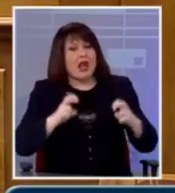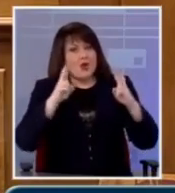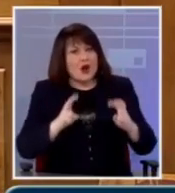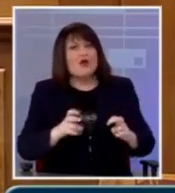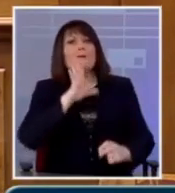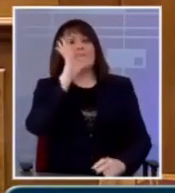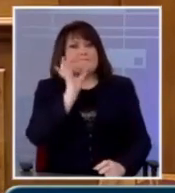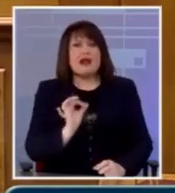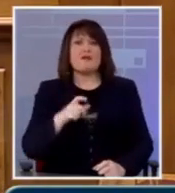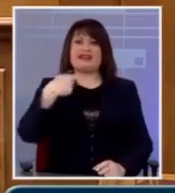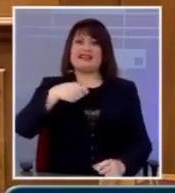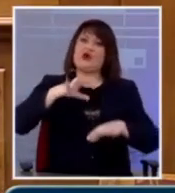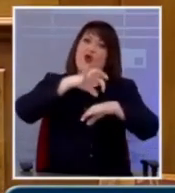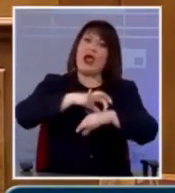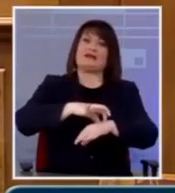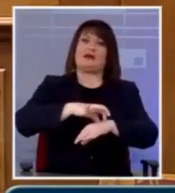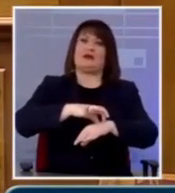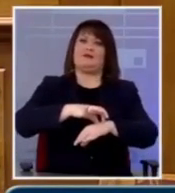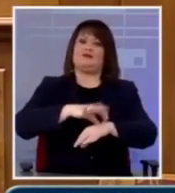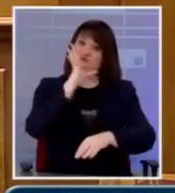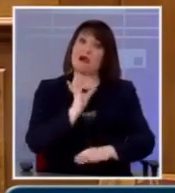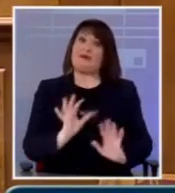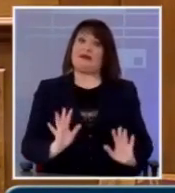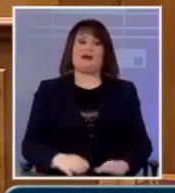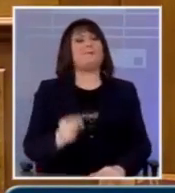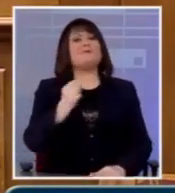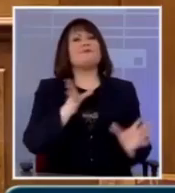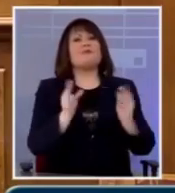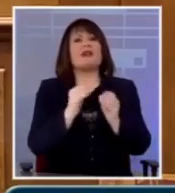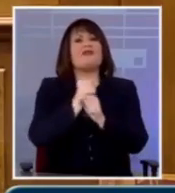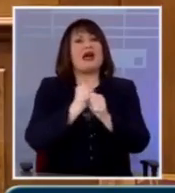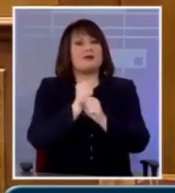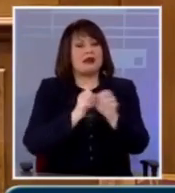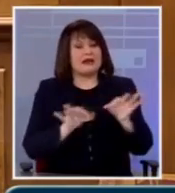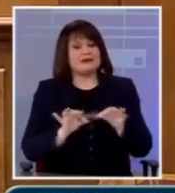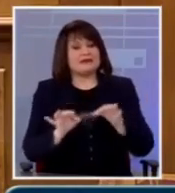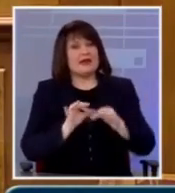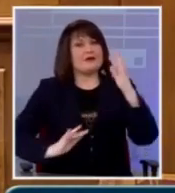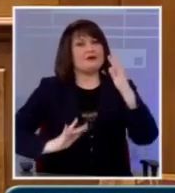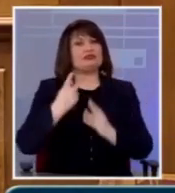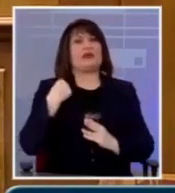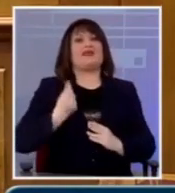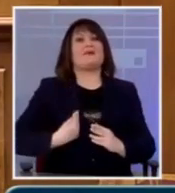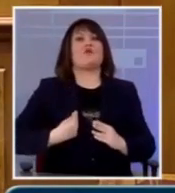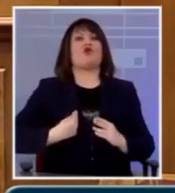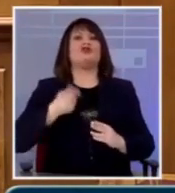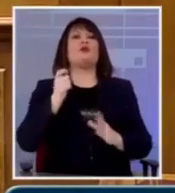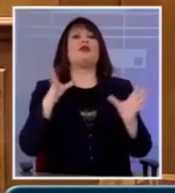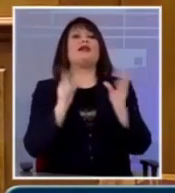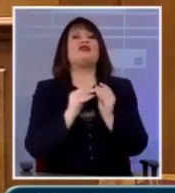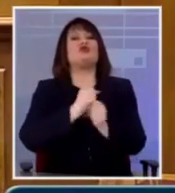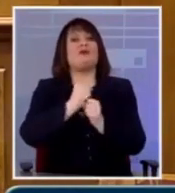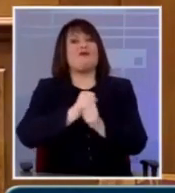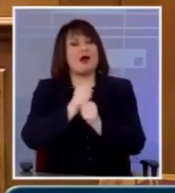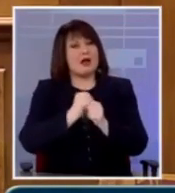πραγματικό συνήγορο του ασθενή. Στο φάρμακο τέλος, σχεδιάζουμε μια αναβαθμισμένη δημόσια φαρμακευτική πολιτική